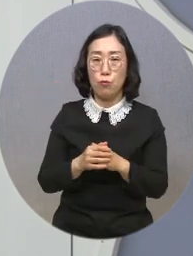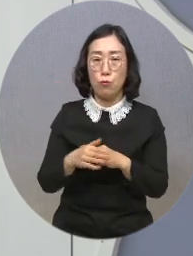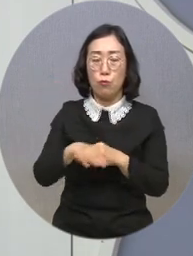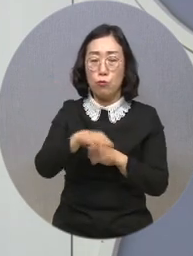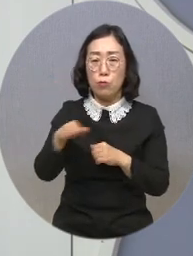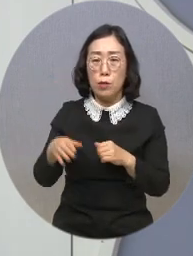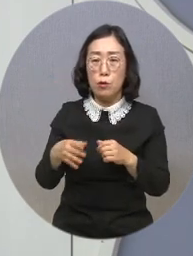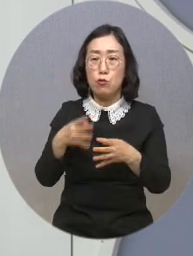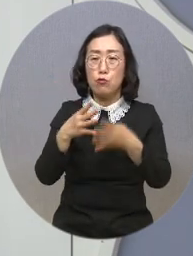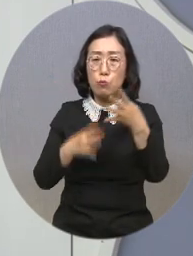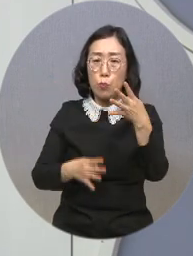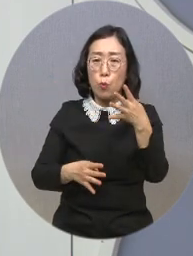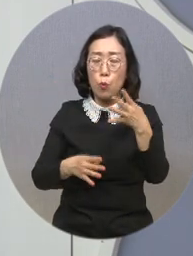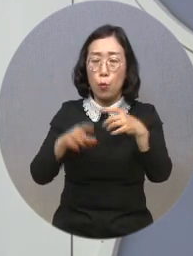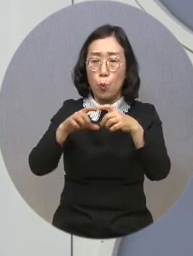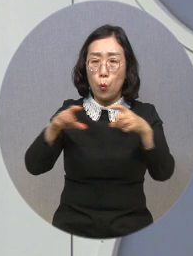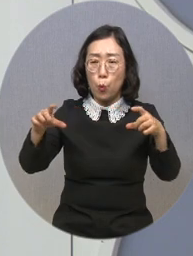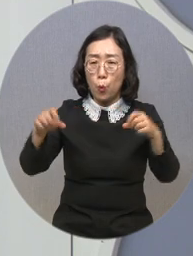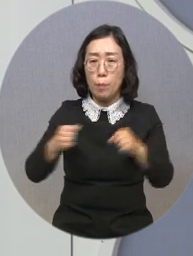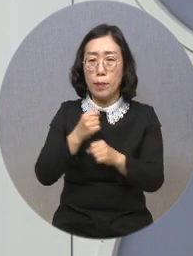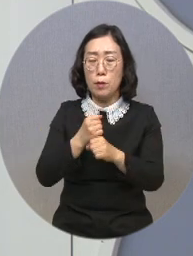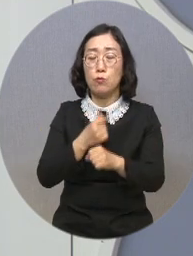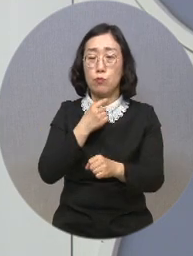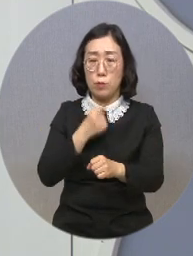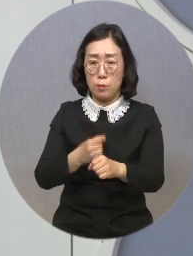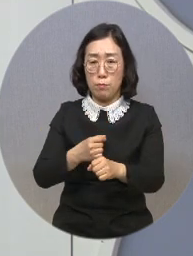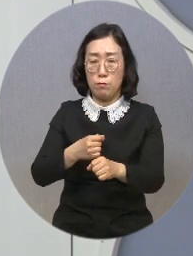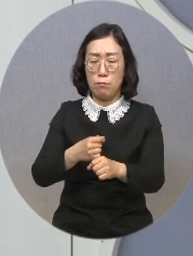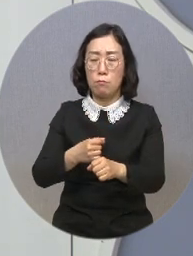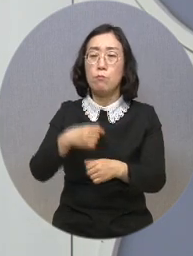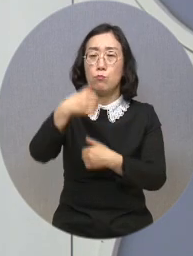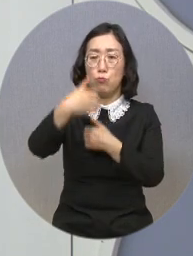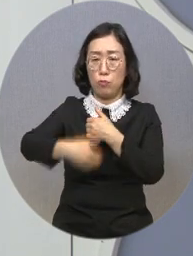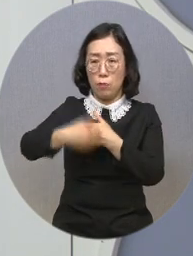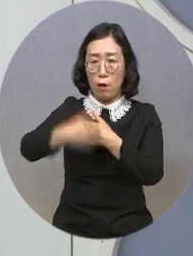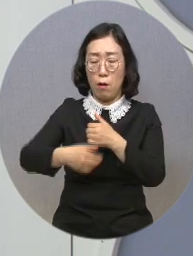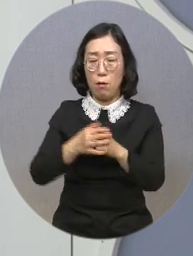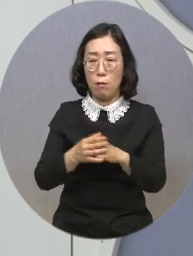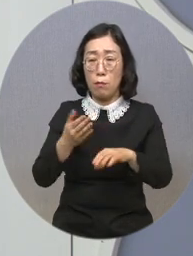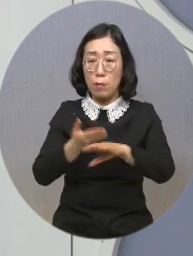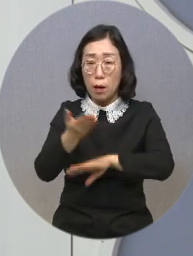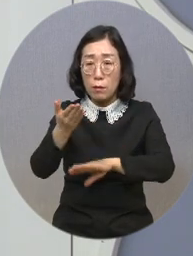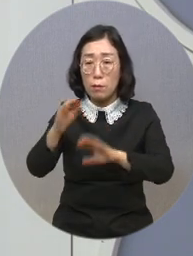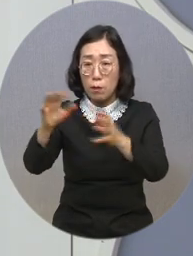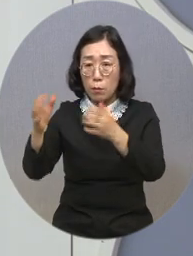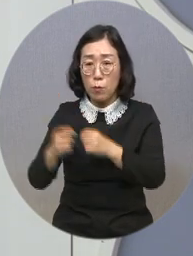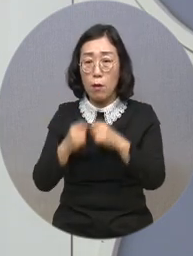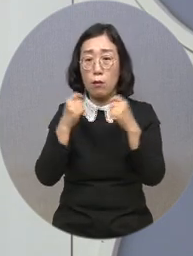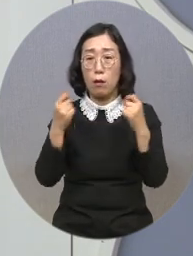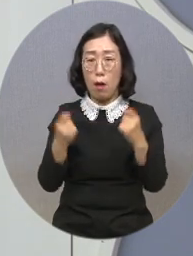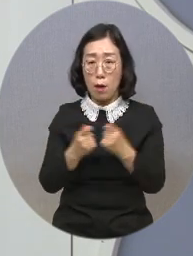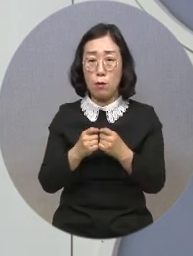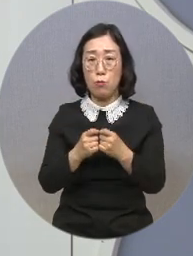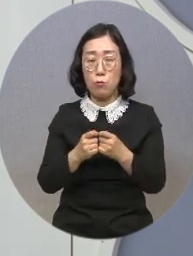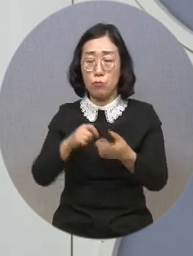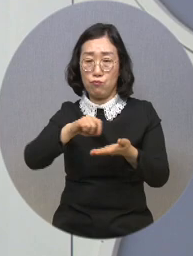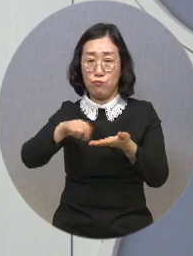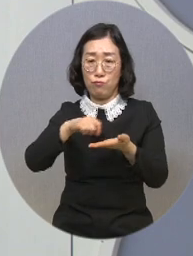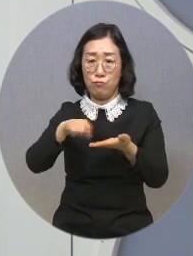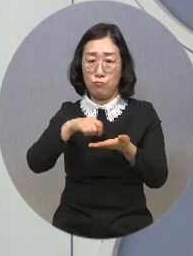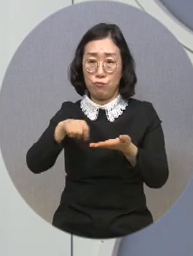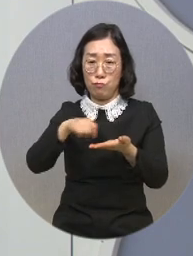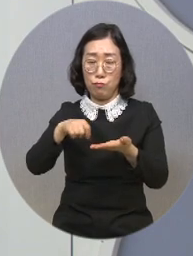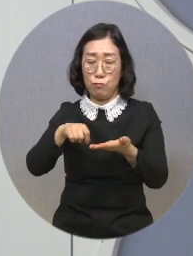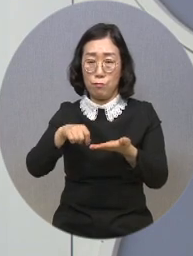좀 수표 좀 발행하게 해달라 그렇게 저한테 얘기하는 거예요. 그래서 아니 제가 외국에 가보니까 개인도 퍼스널